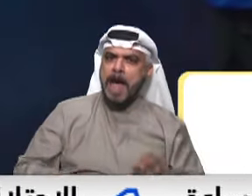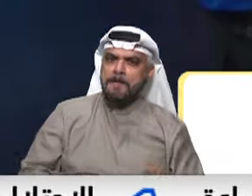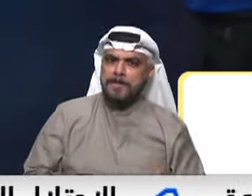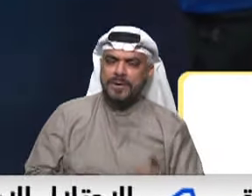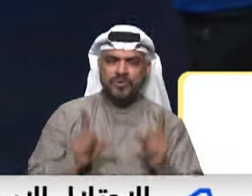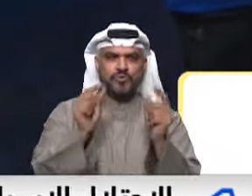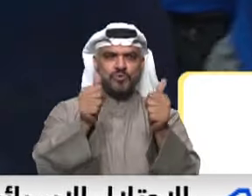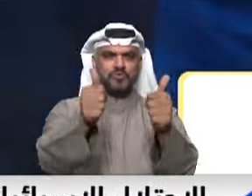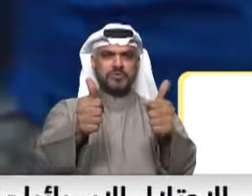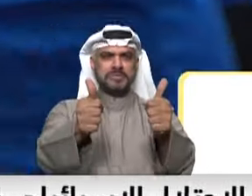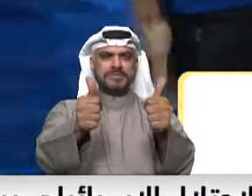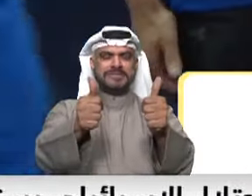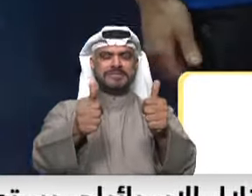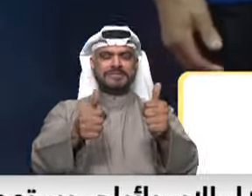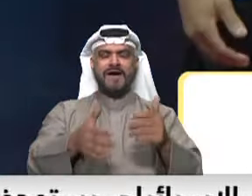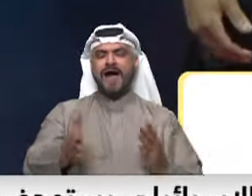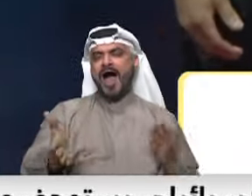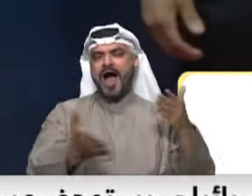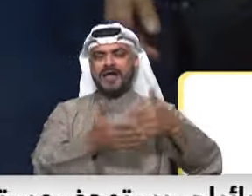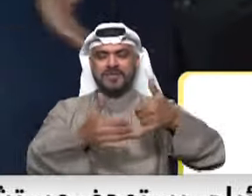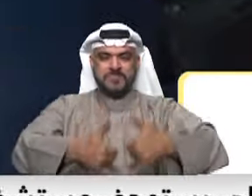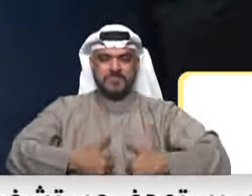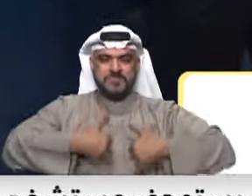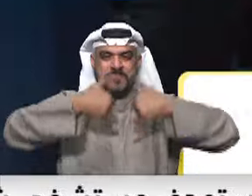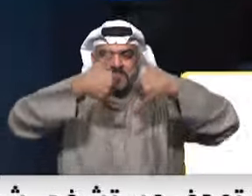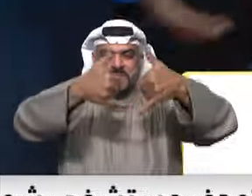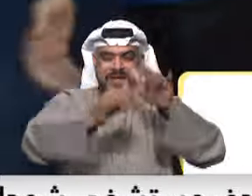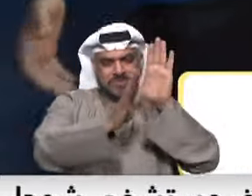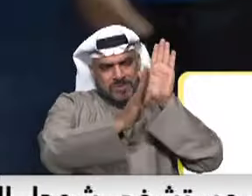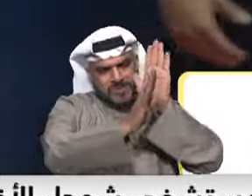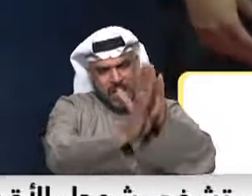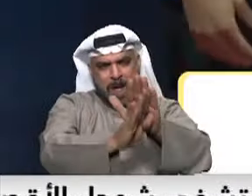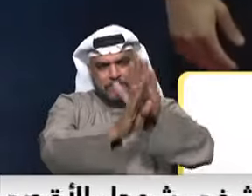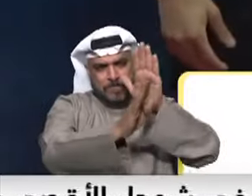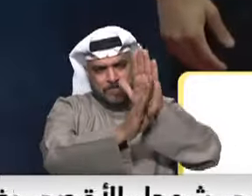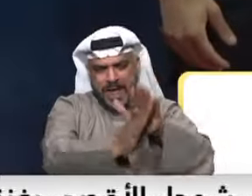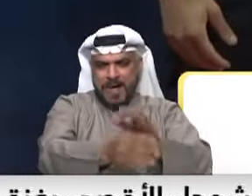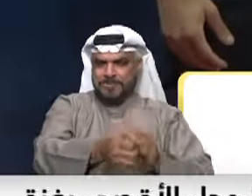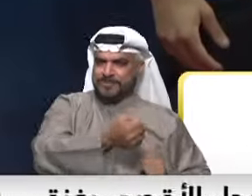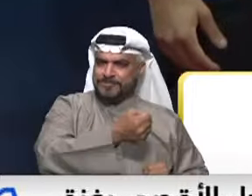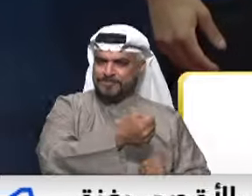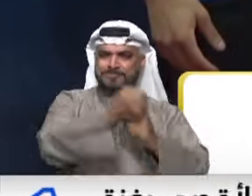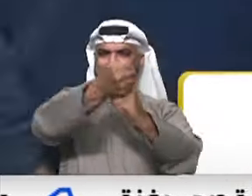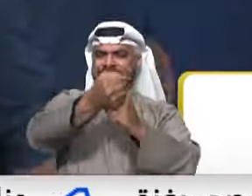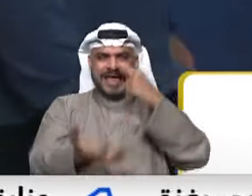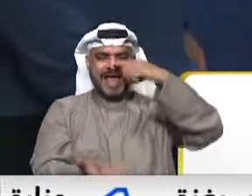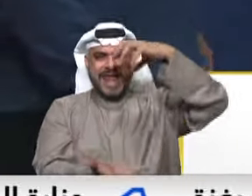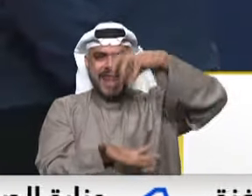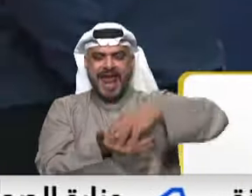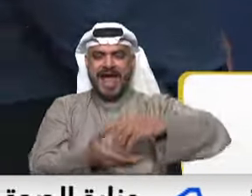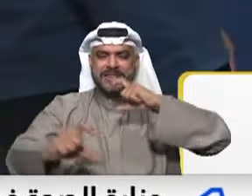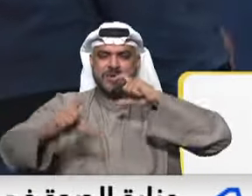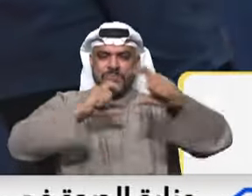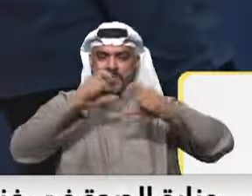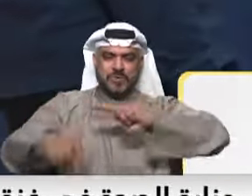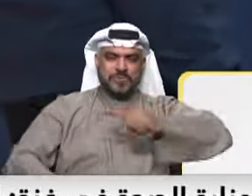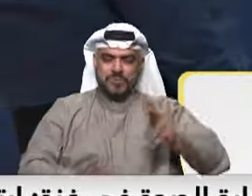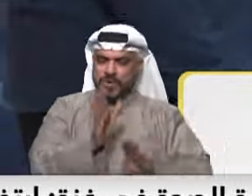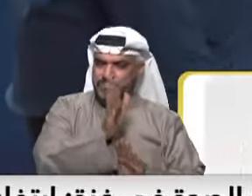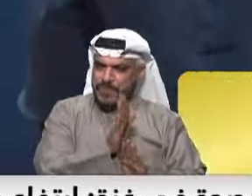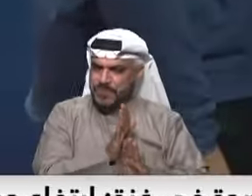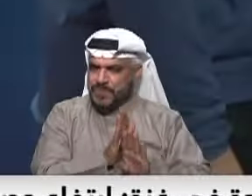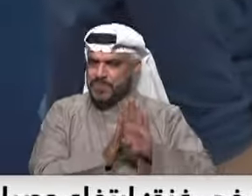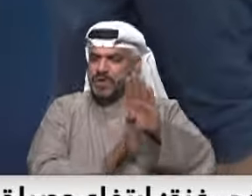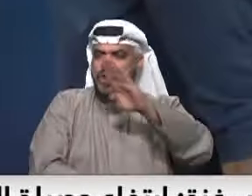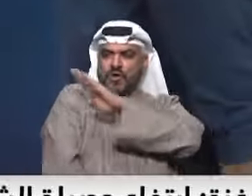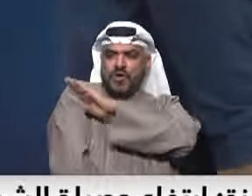البنوك. لحظات التتويج جسدت الدعم اللامحدود من نادي المصارف للألعاب الرياضية والارتقاء بمستوى